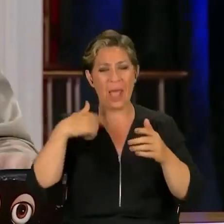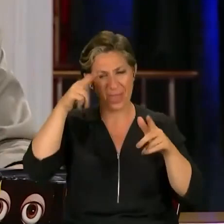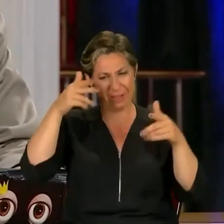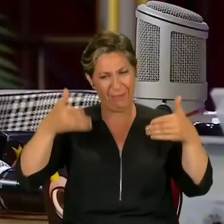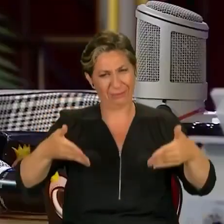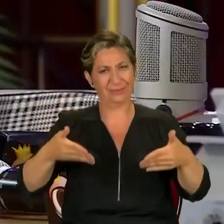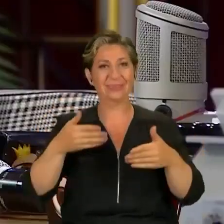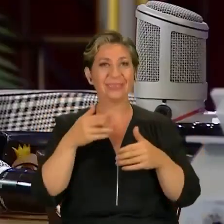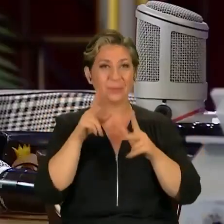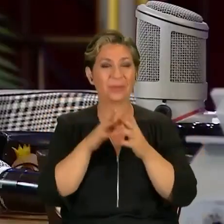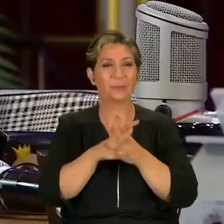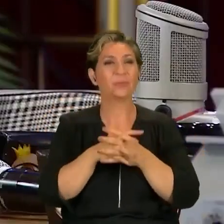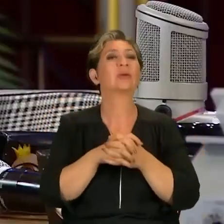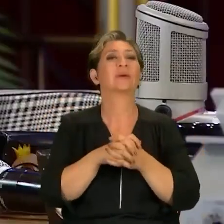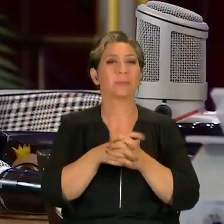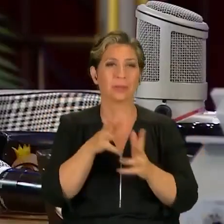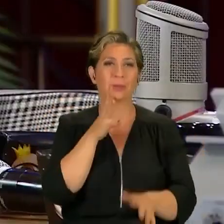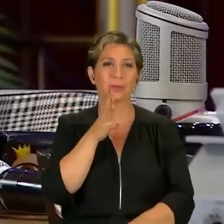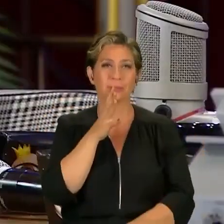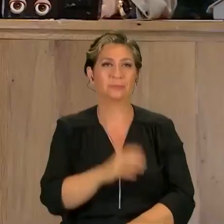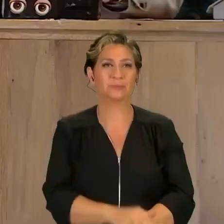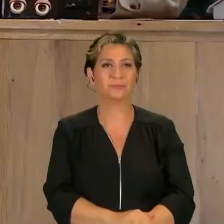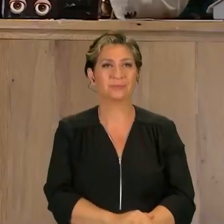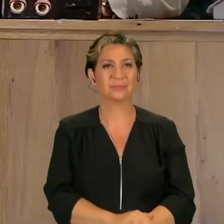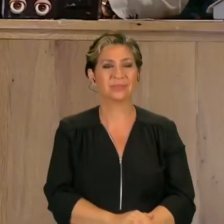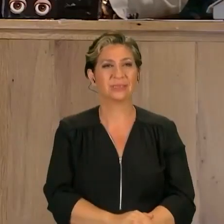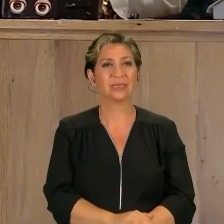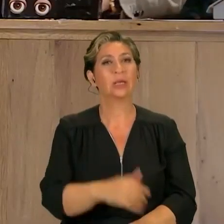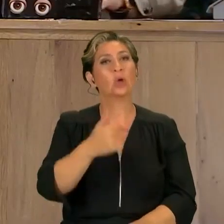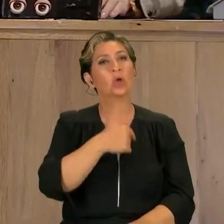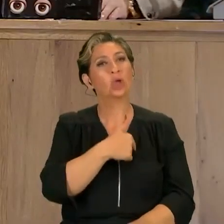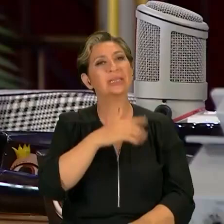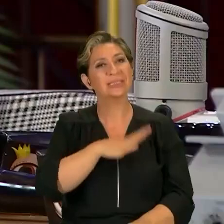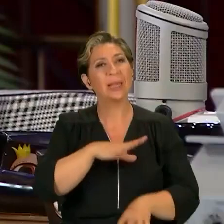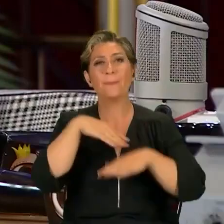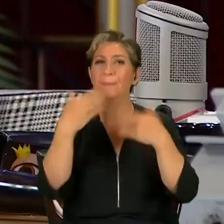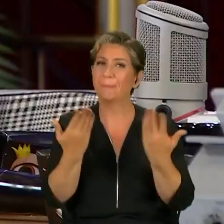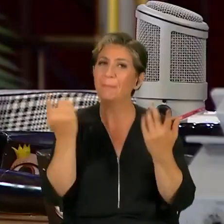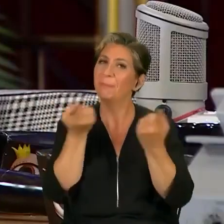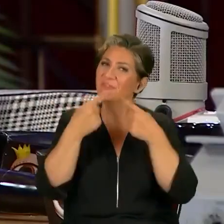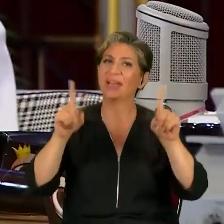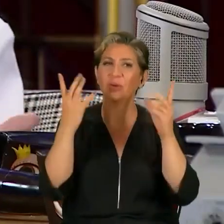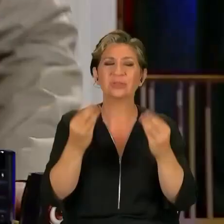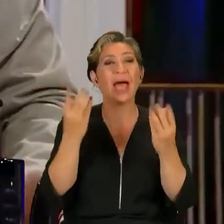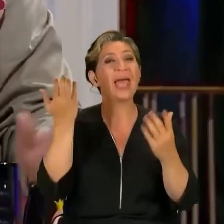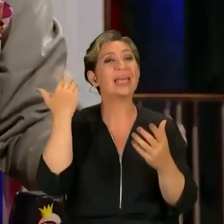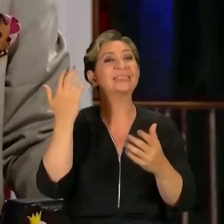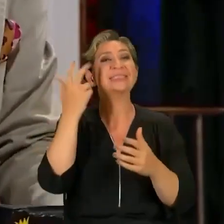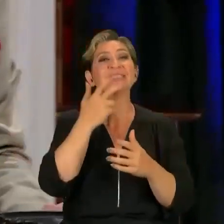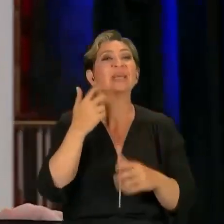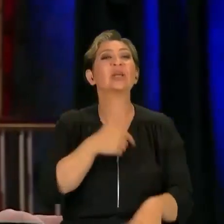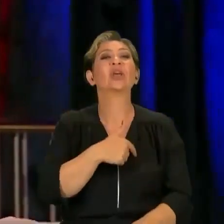filan. Peki. Yok canım biliyorum yani öyle. Ya gönül isterdi ki başka türlü olsun ama bu şekilde gerçekleşti. Ne güzel o eski